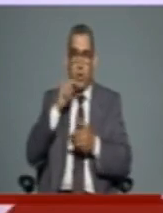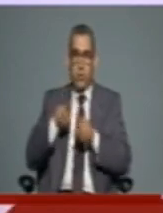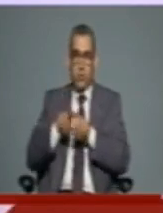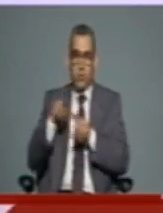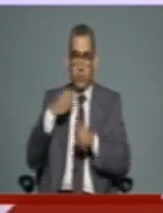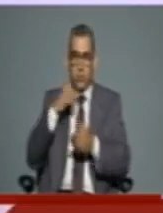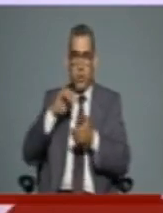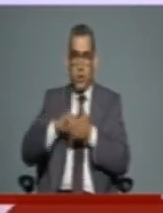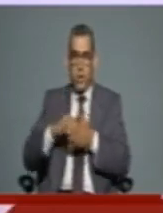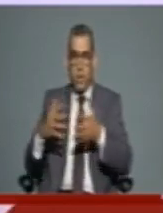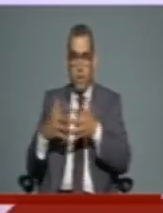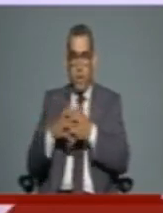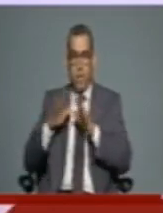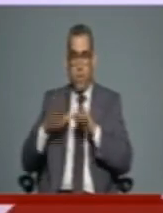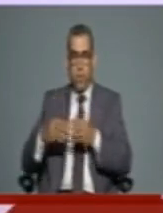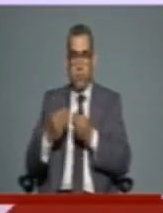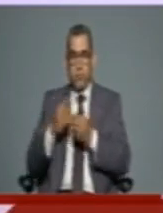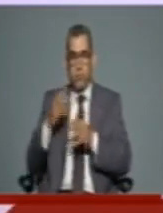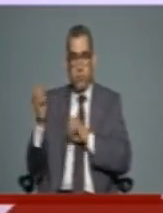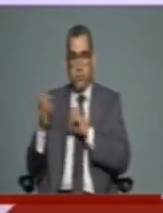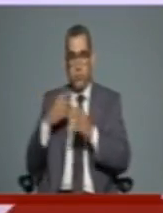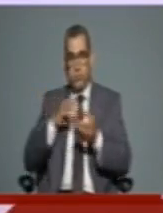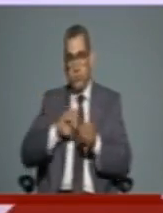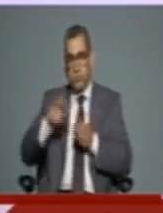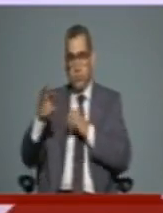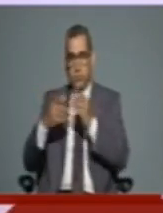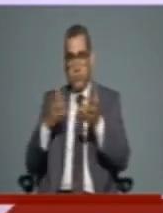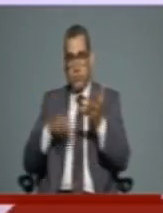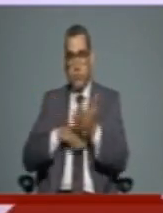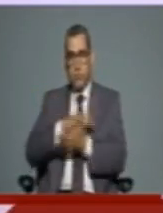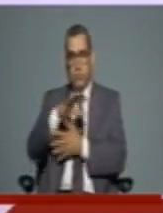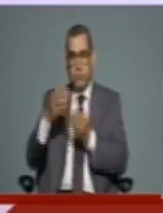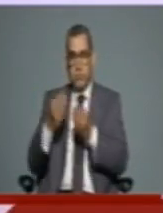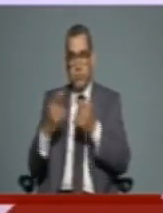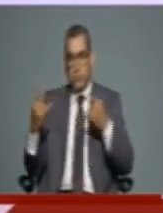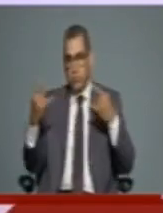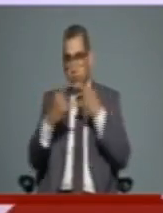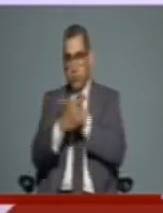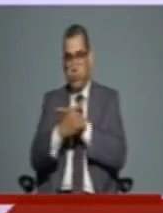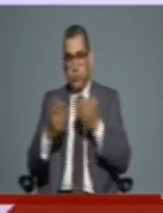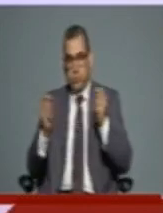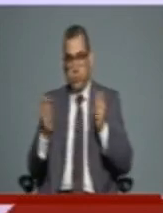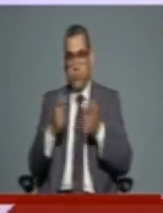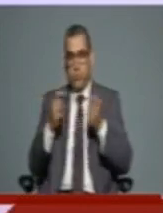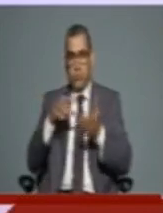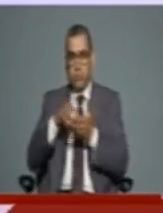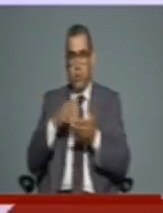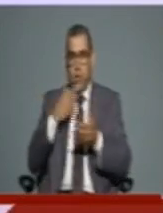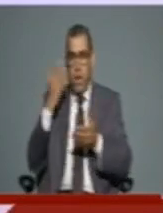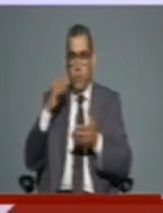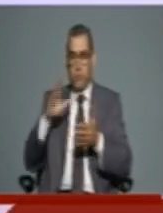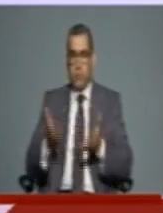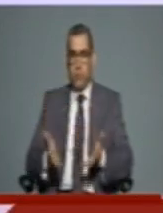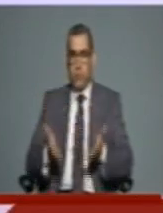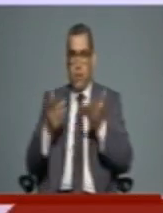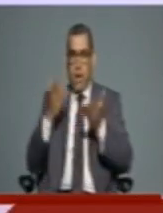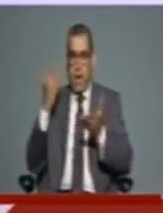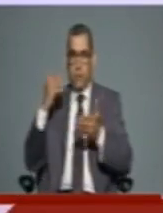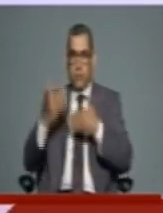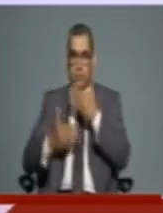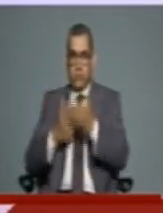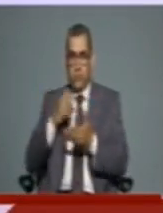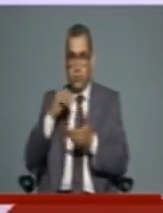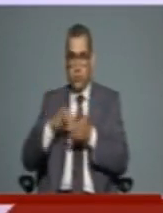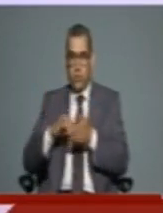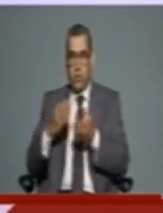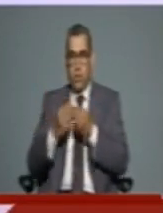وابتدى الامداد منهم يبتدي يتحرك بطريقة اكثر جودة من الفترة اللي فاتت، ولكن اتفقنا مع جيبوتي